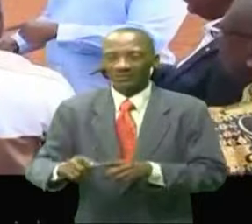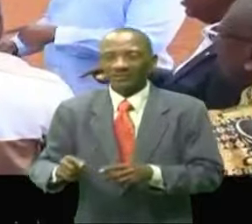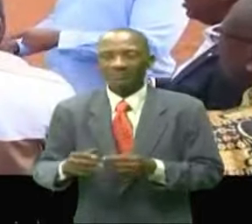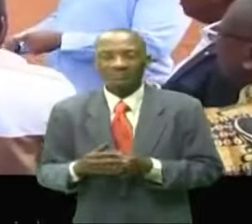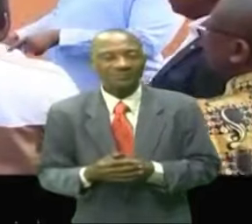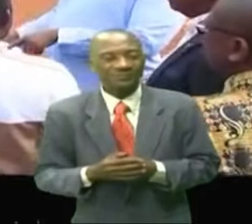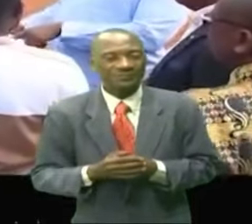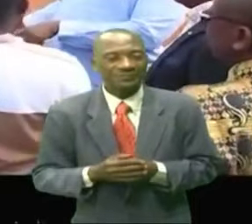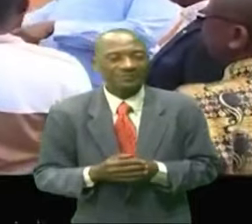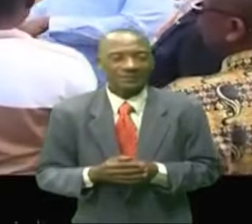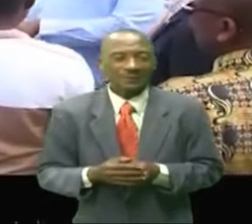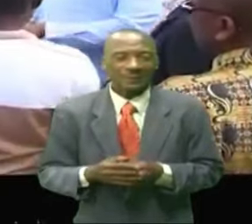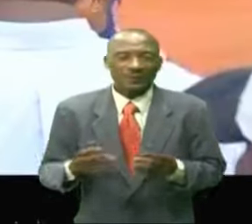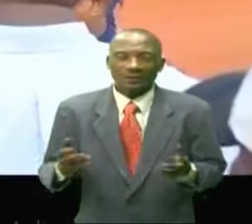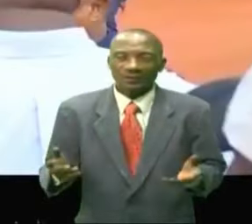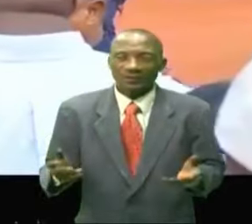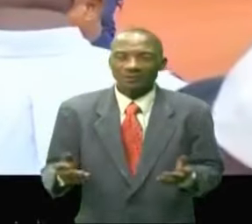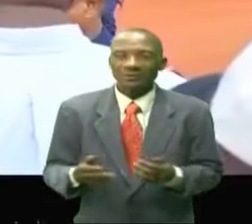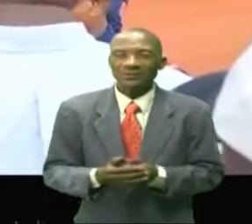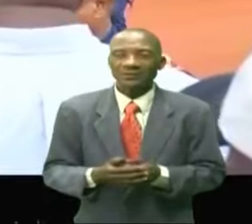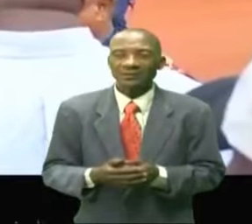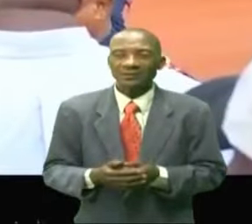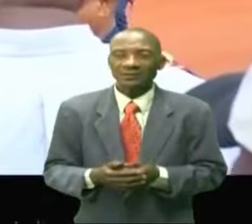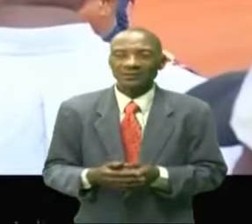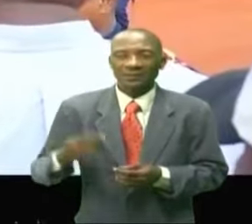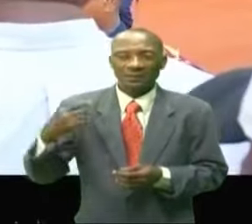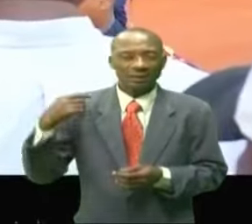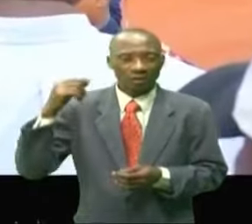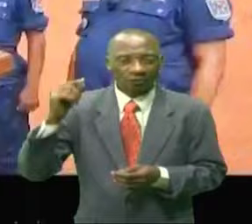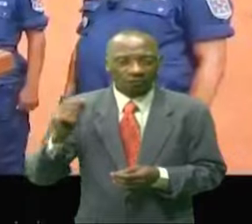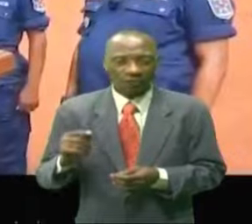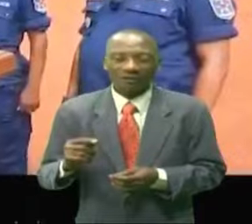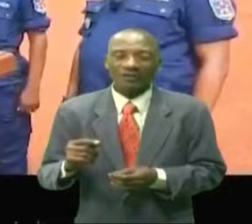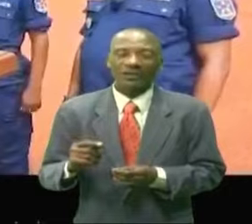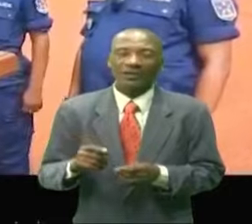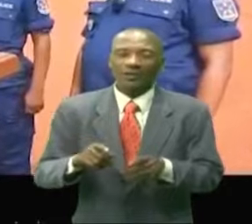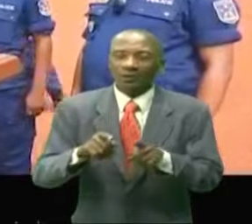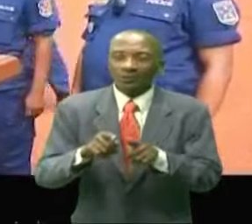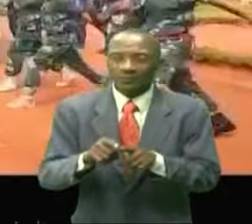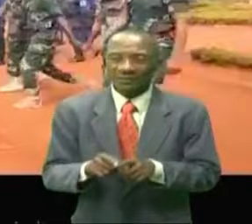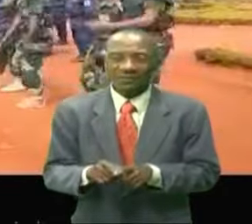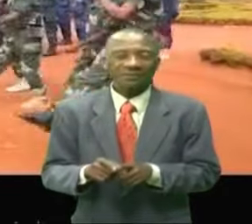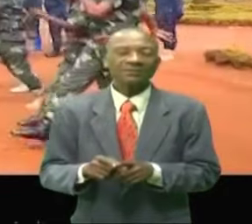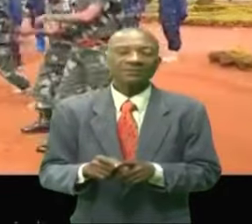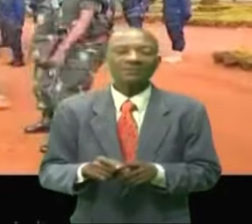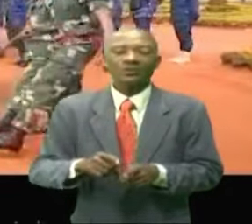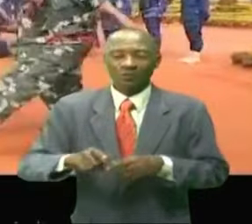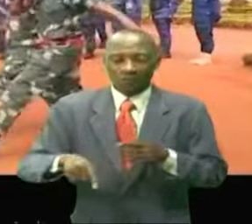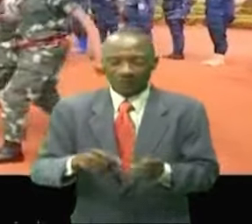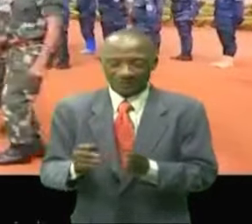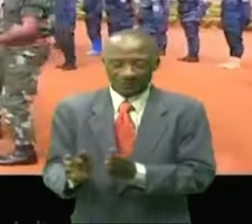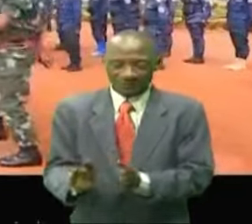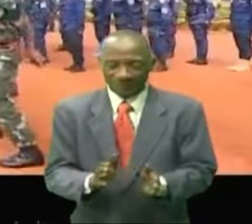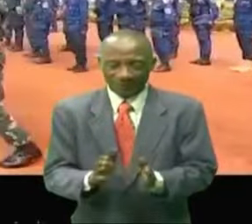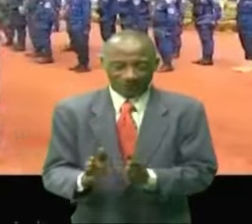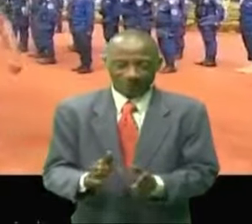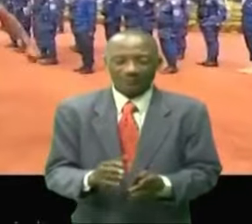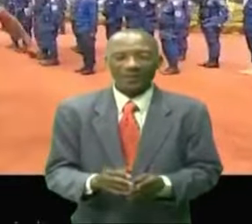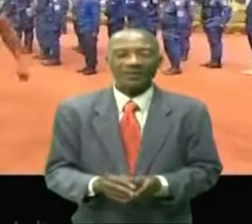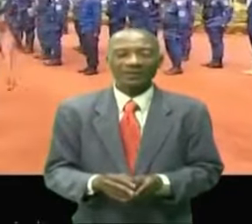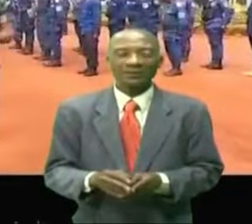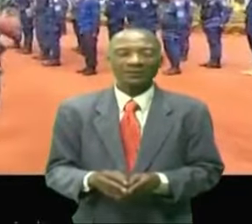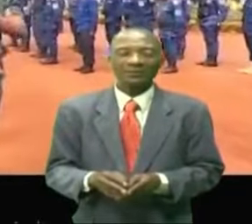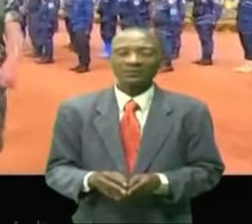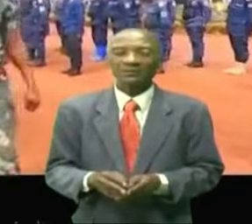lancée, les pragmatiques et gouverneurs décident de voir de visser les niveaux de ces préparatifs côté troupes d'honneur mixtes PNC